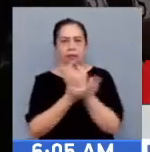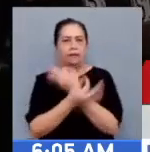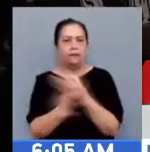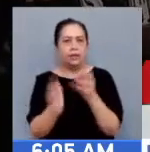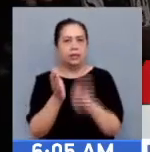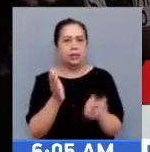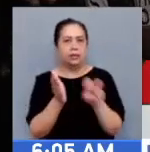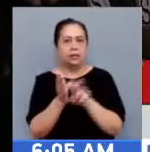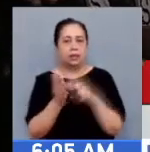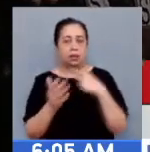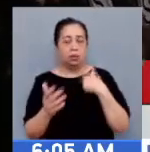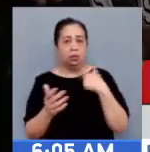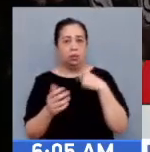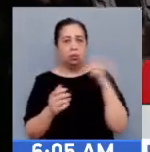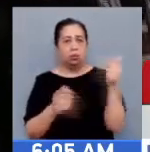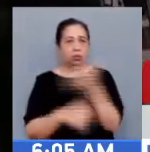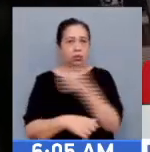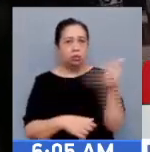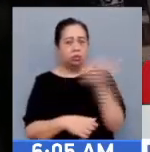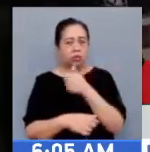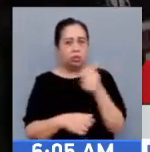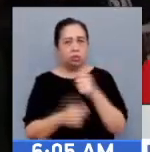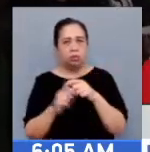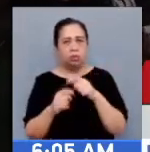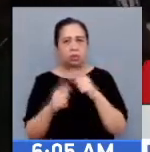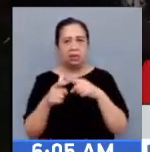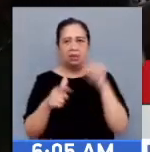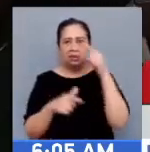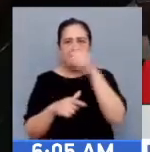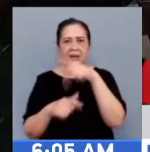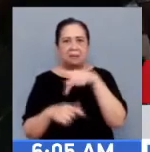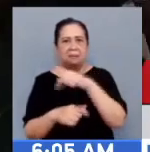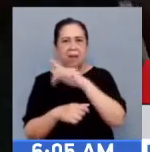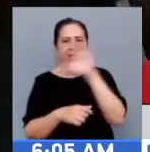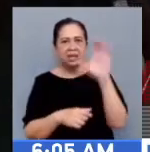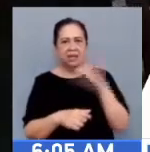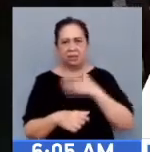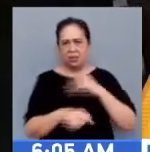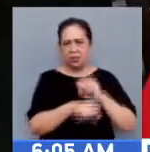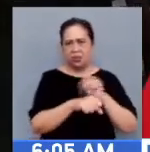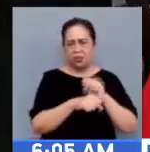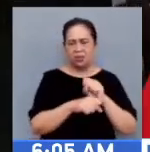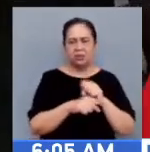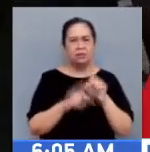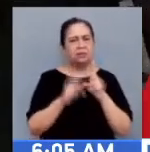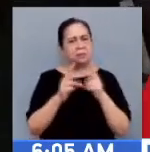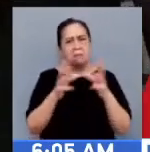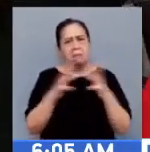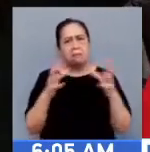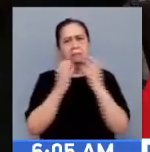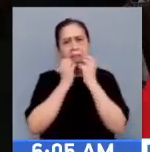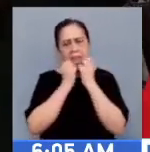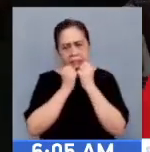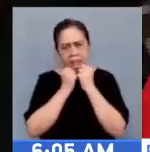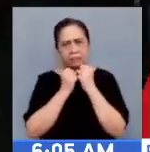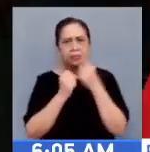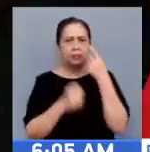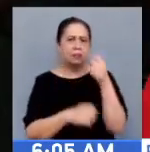ako isang commuter, ito sa Pasay pa po yung work ko. Sobrang laki po ng natitipid ko sa pamasahe